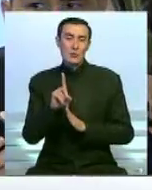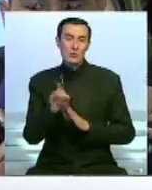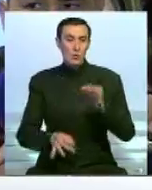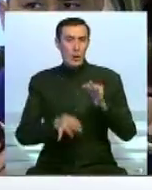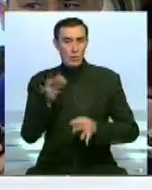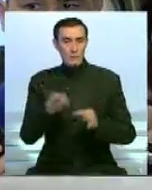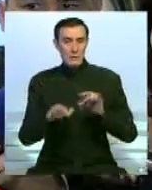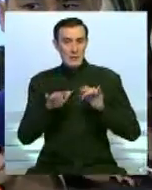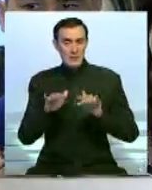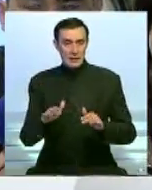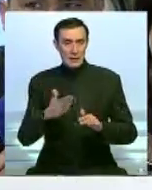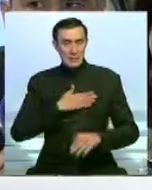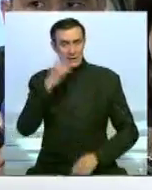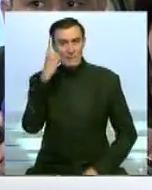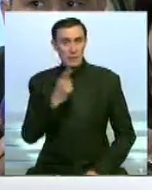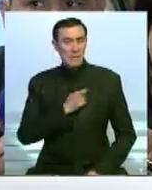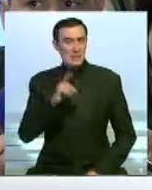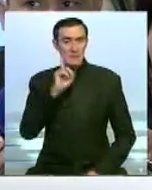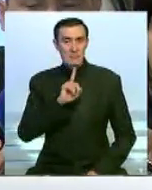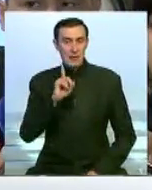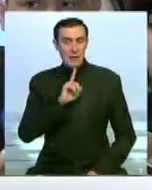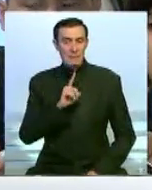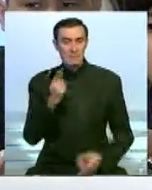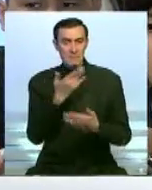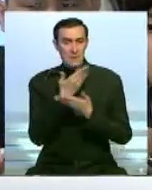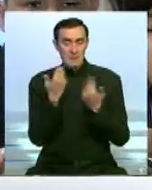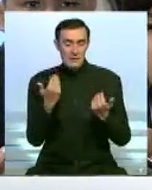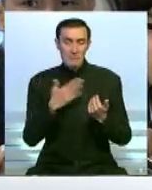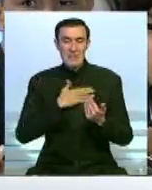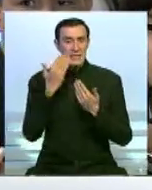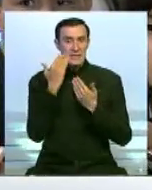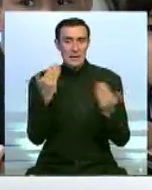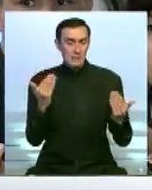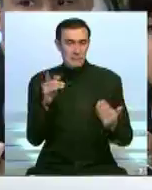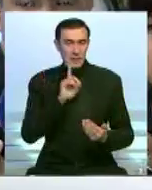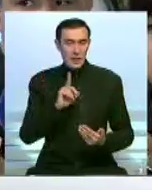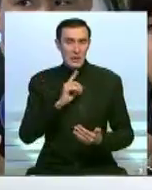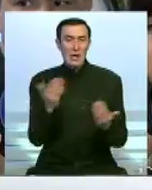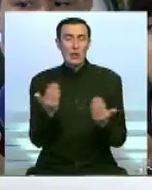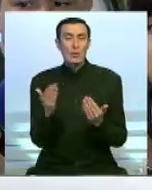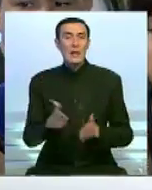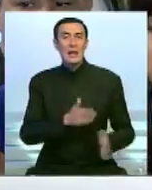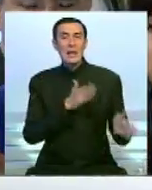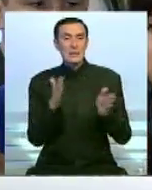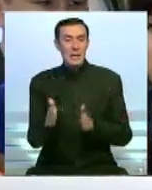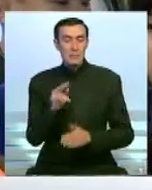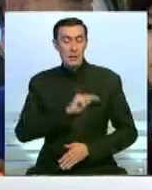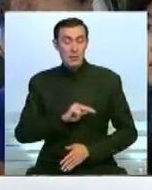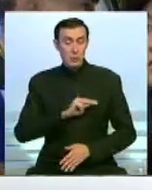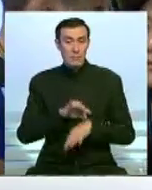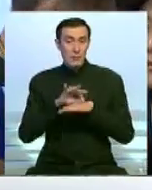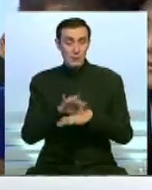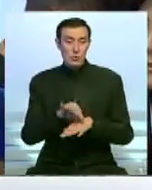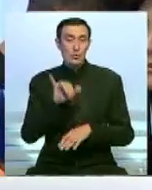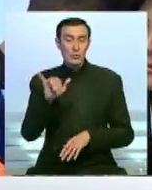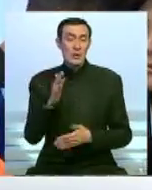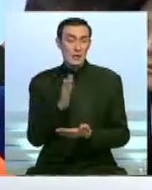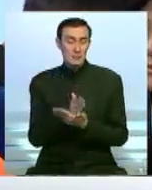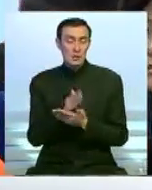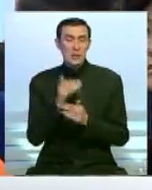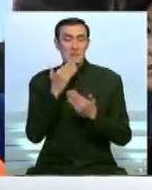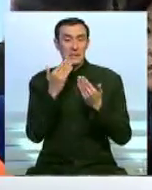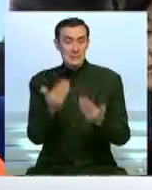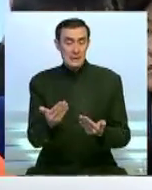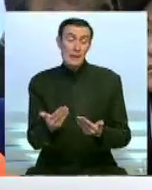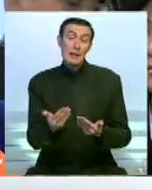дело. Нам они информацию не предоставляли еще, то есть мы не знаем, на каком этапе у них работа проходит. Я думаю, у них имеет смысл